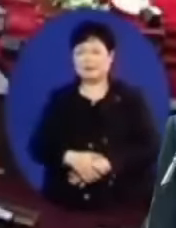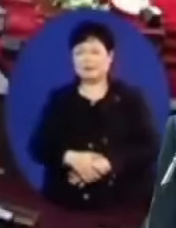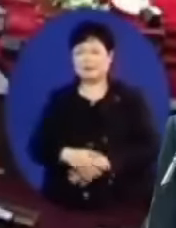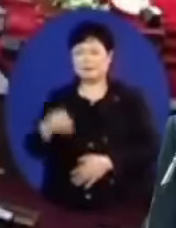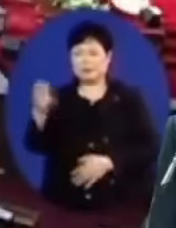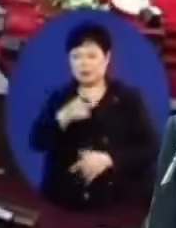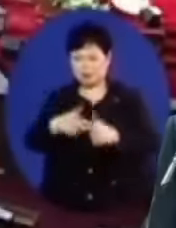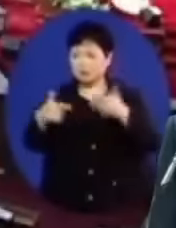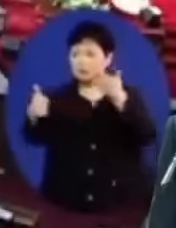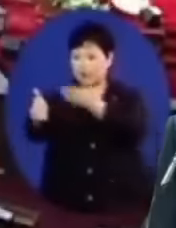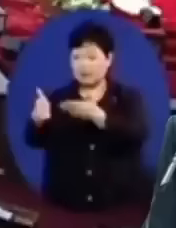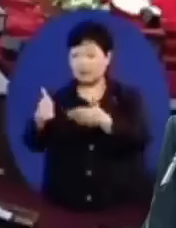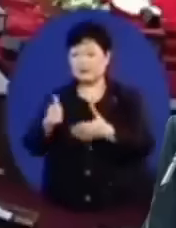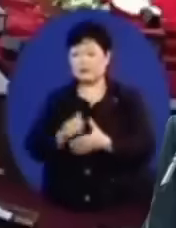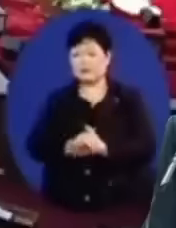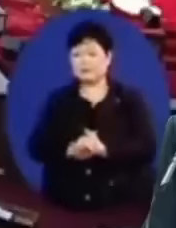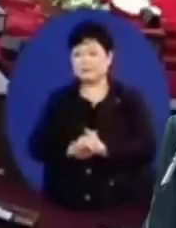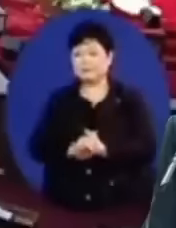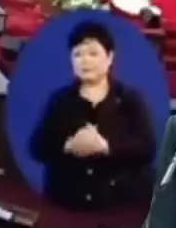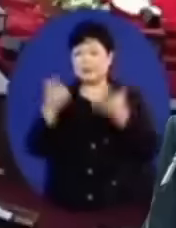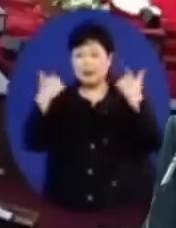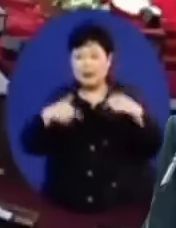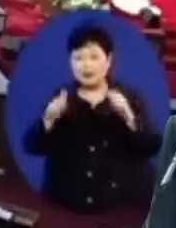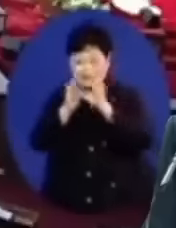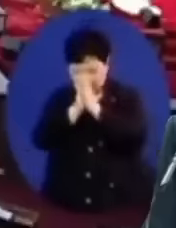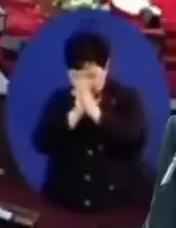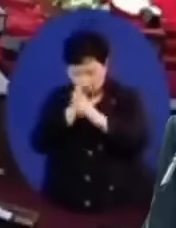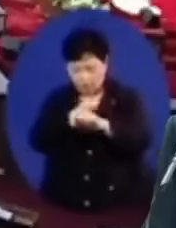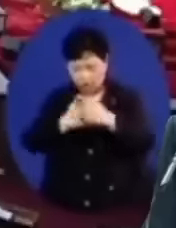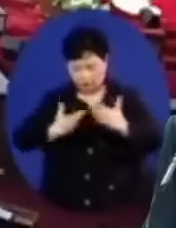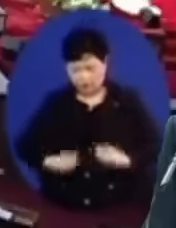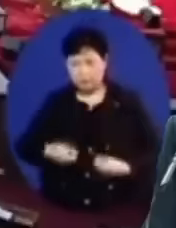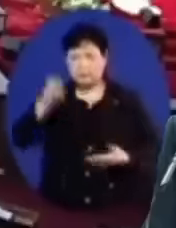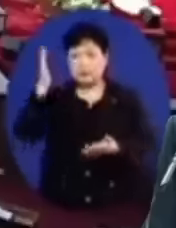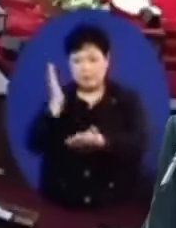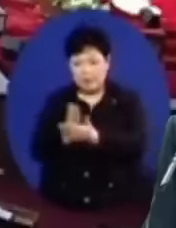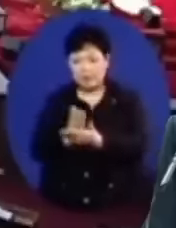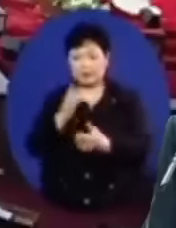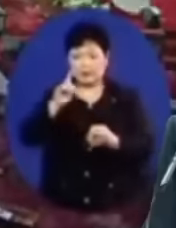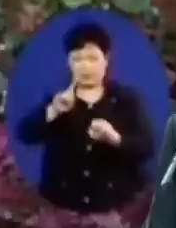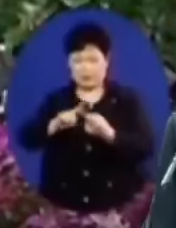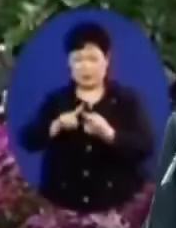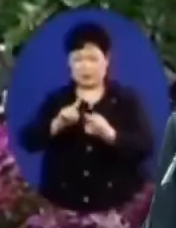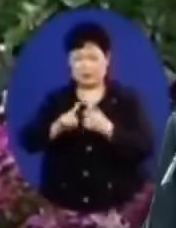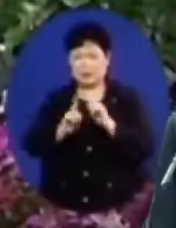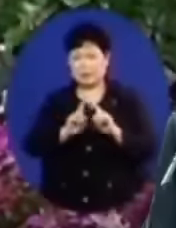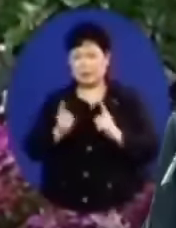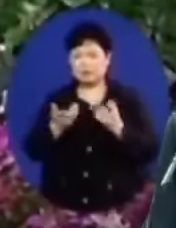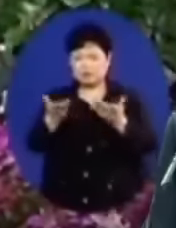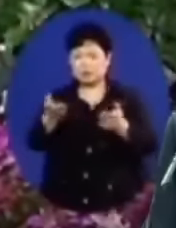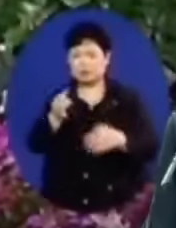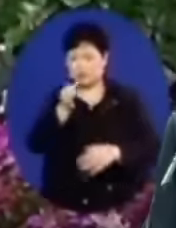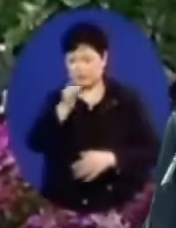그리고 예수님께서는 항상 기도하고 낙심치 말아야 할 것을 말씀하는데